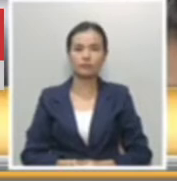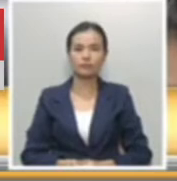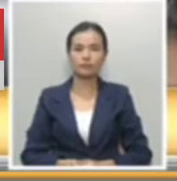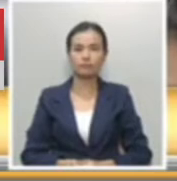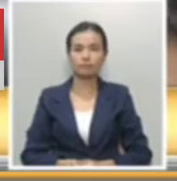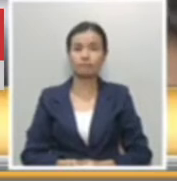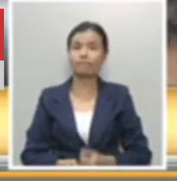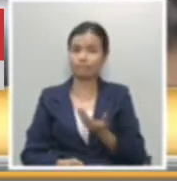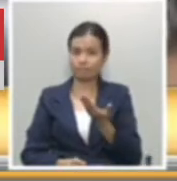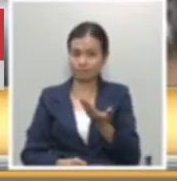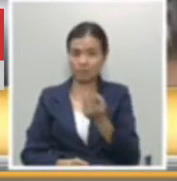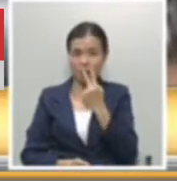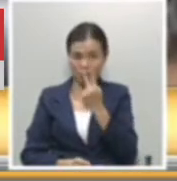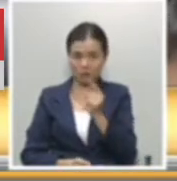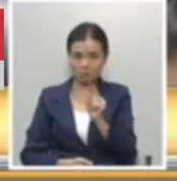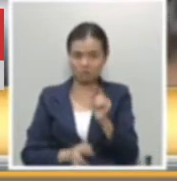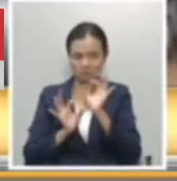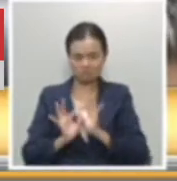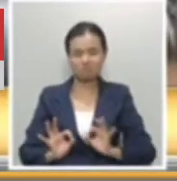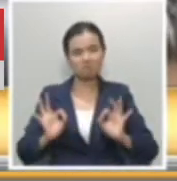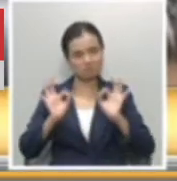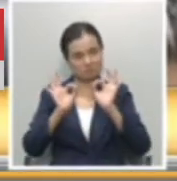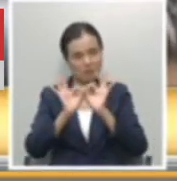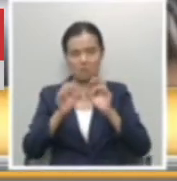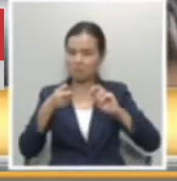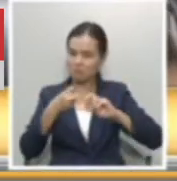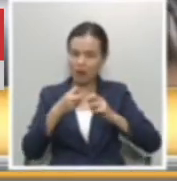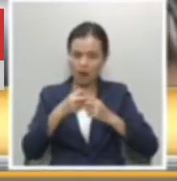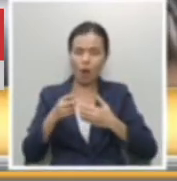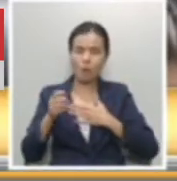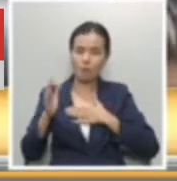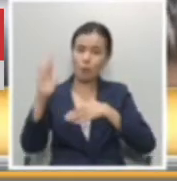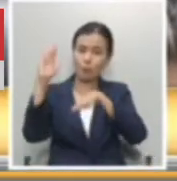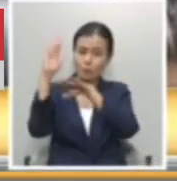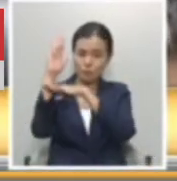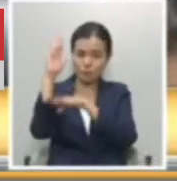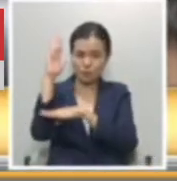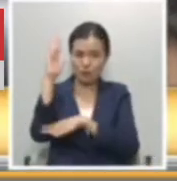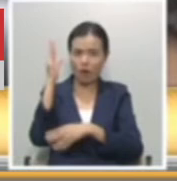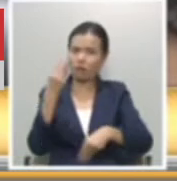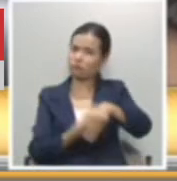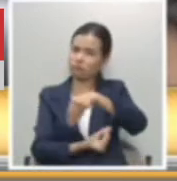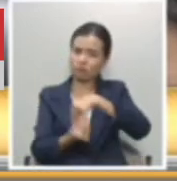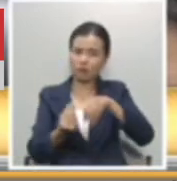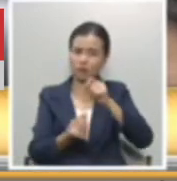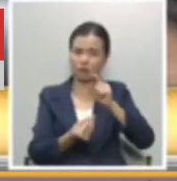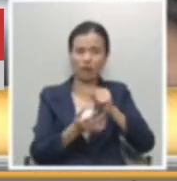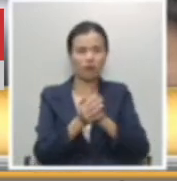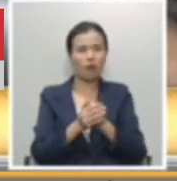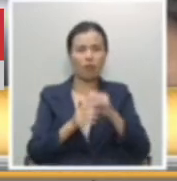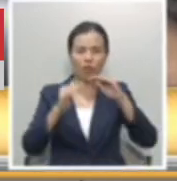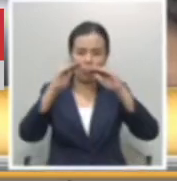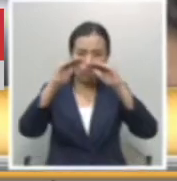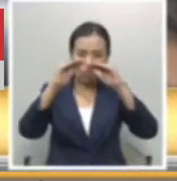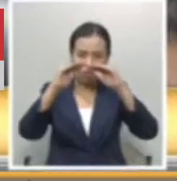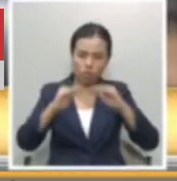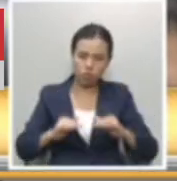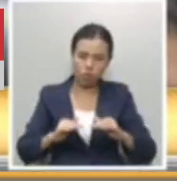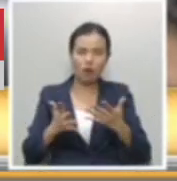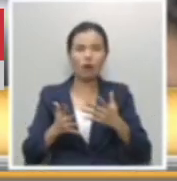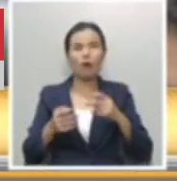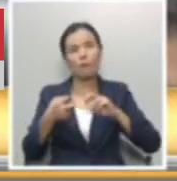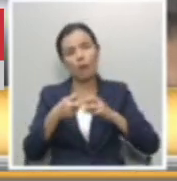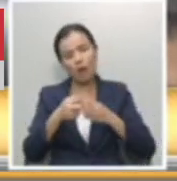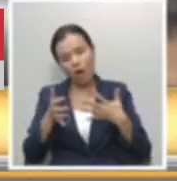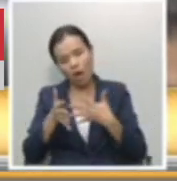ท่านประธานเห็นไหมครับนั่นเป็นปัญหาที่ผมลำดับมาให้เห็นสถานการณ์ทางเศรษฐกิจก็ย่ำแย่นะครับปัญหาก็เยอะแยะ